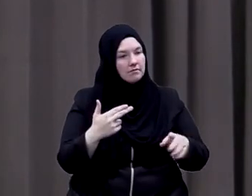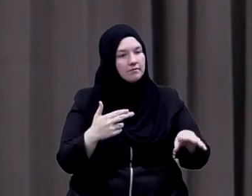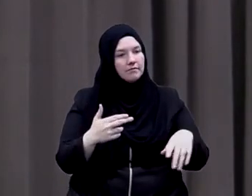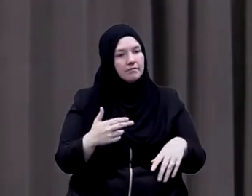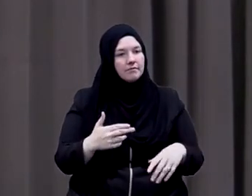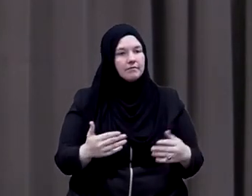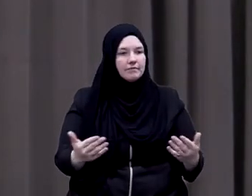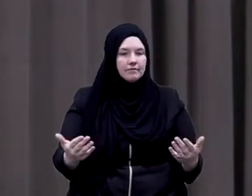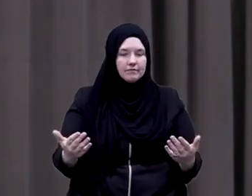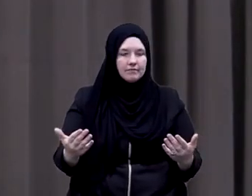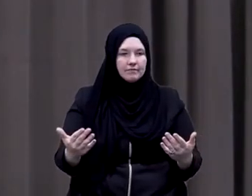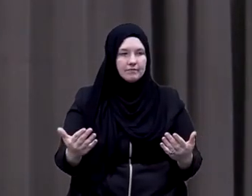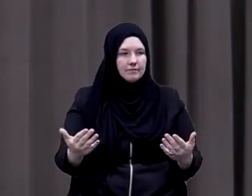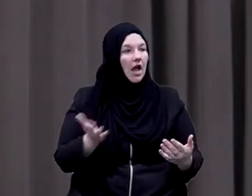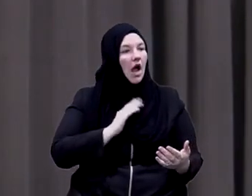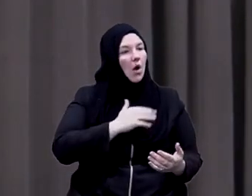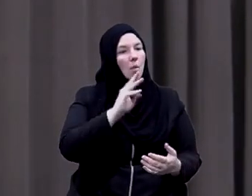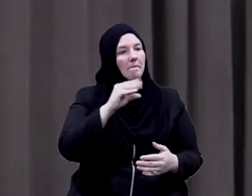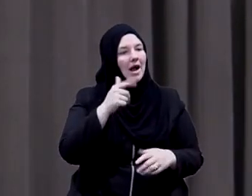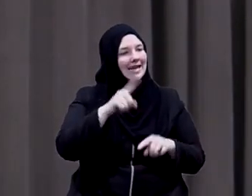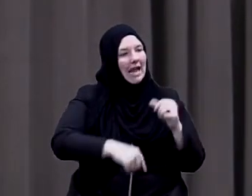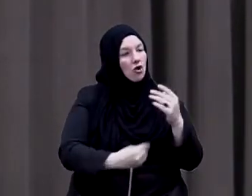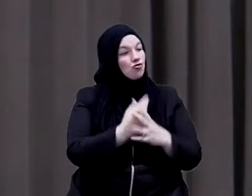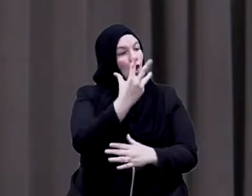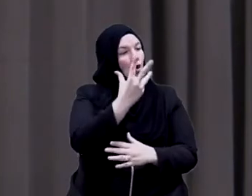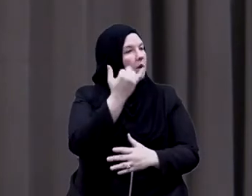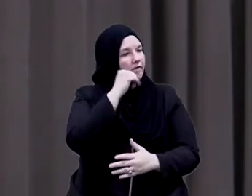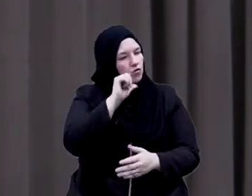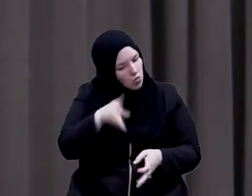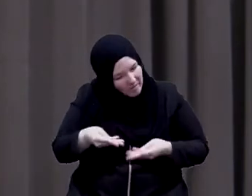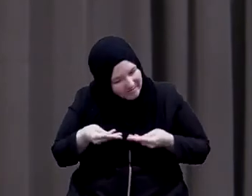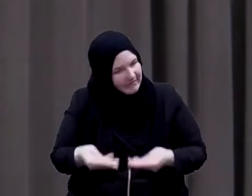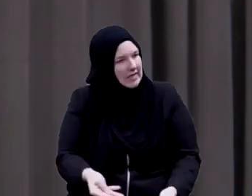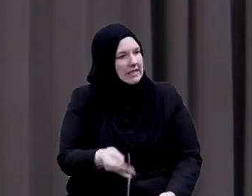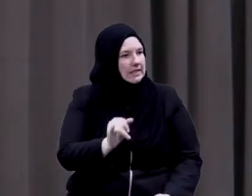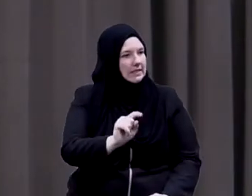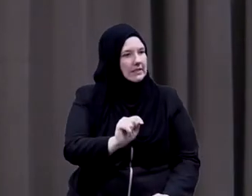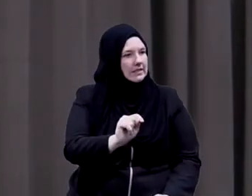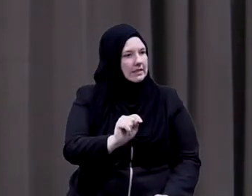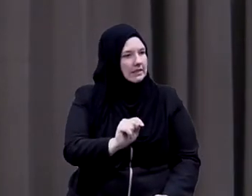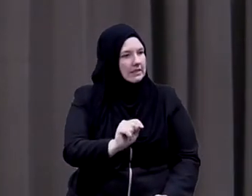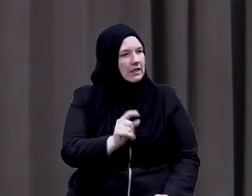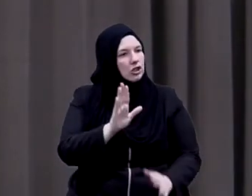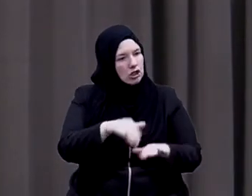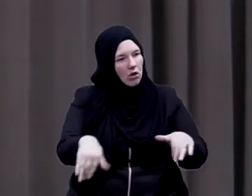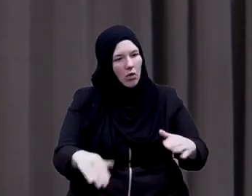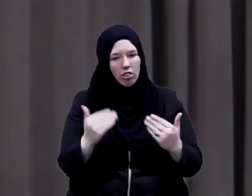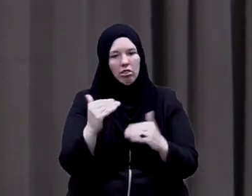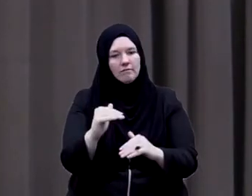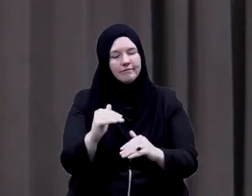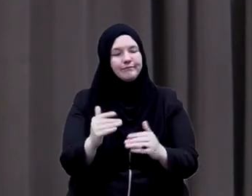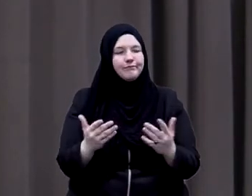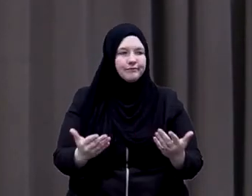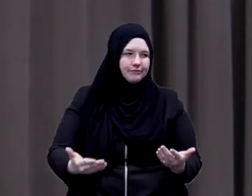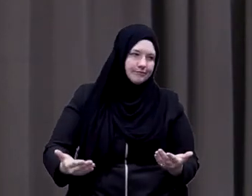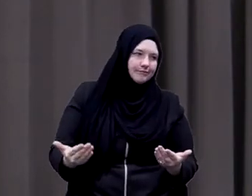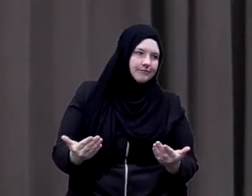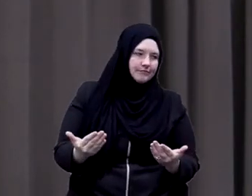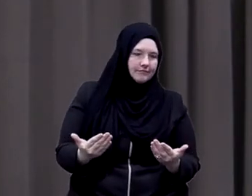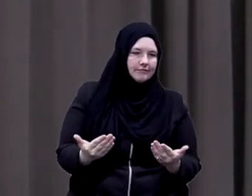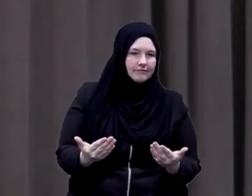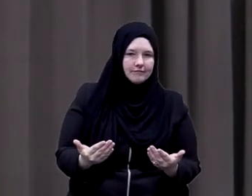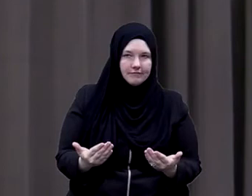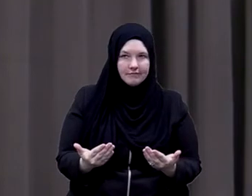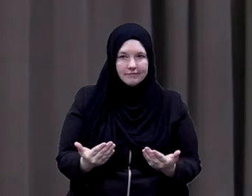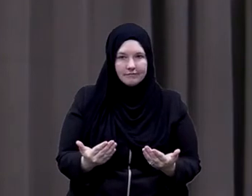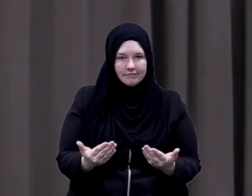اللهم اهدنا فيمن هديت وعافنا فيمن عافيت وتولنا فيمن توليت وقنا واصرف عنا شر ما